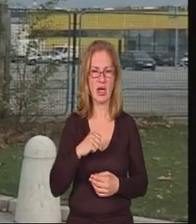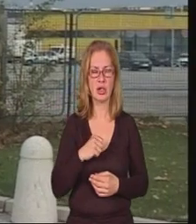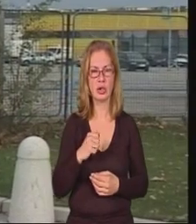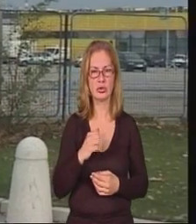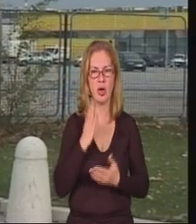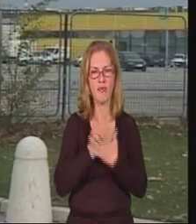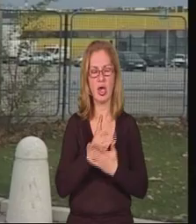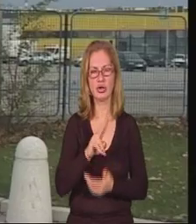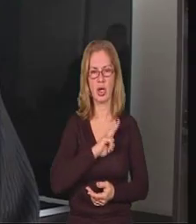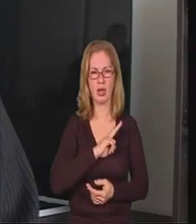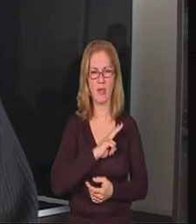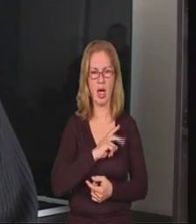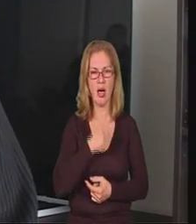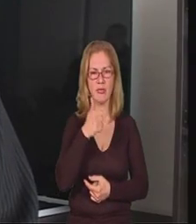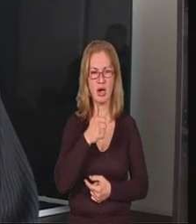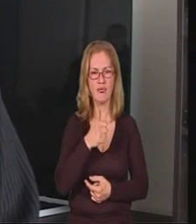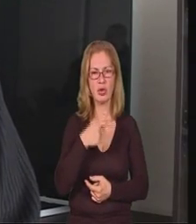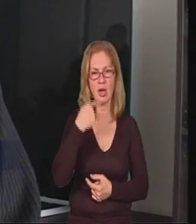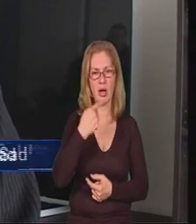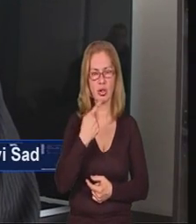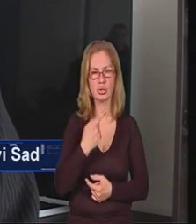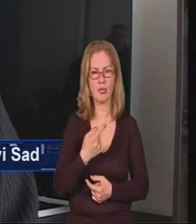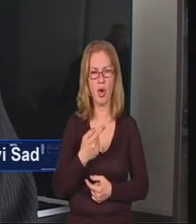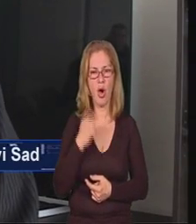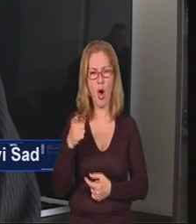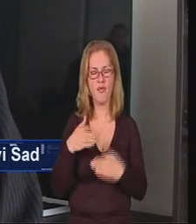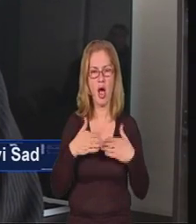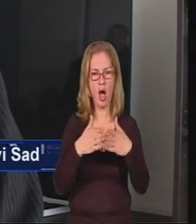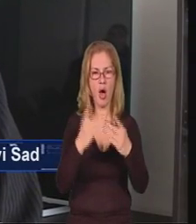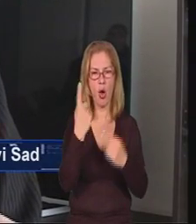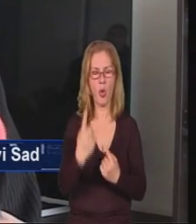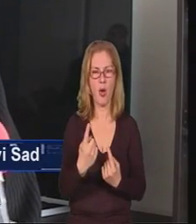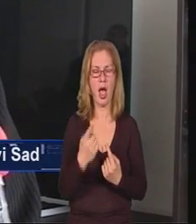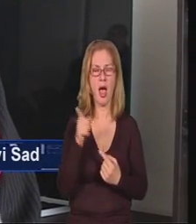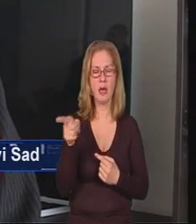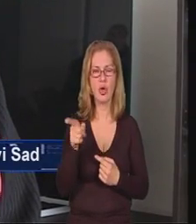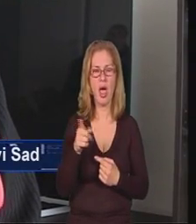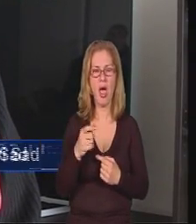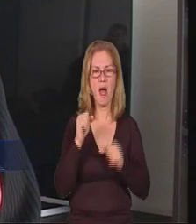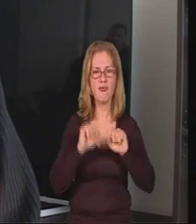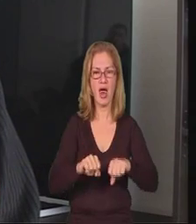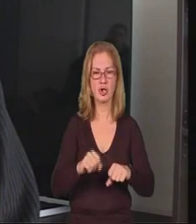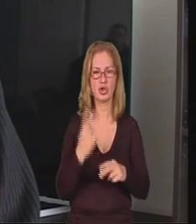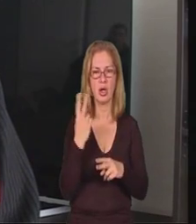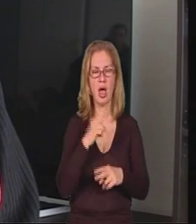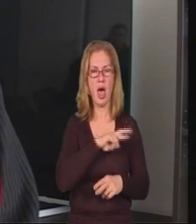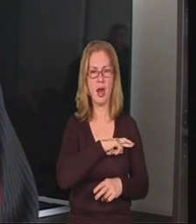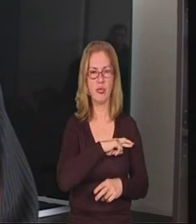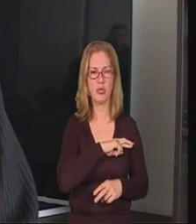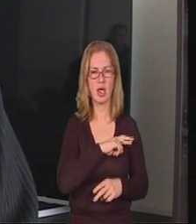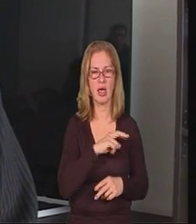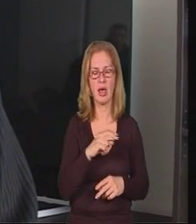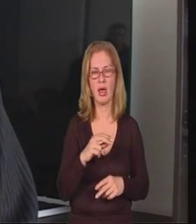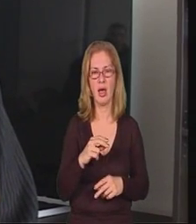preneli, zainteresovanih već ima. Prvo da razjasnimo. Ova luka je vlasništvo Republike Srbije, znači, ajde da